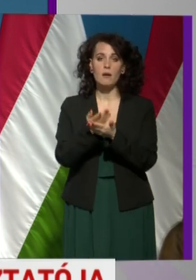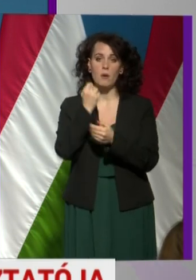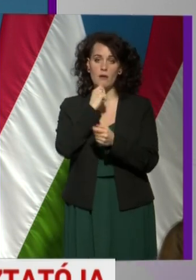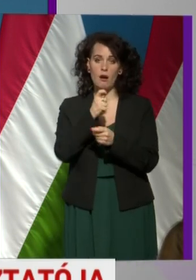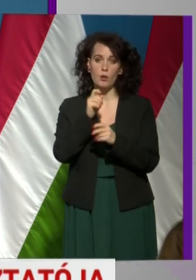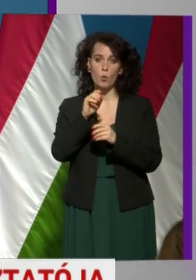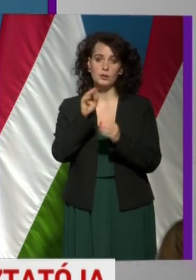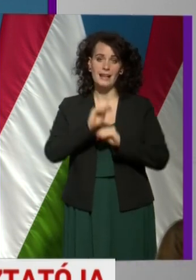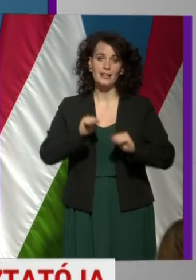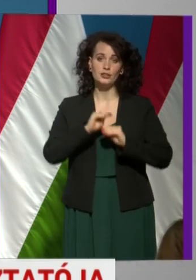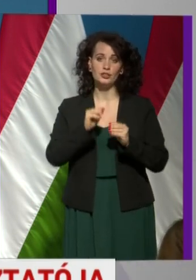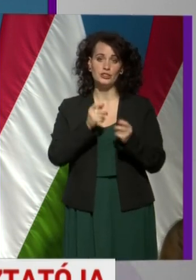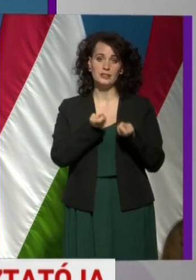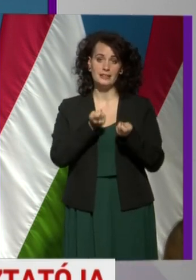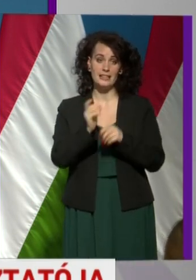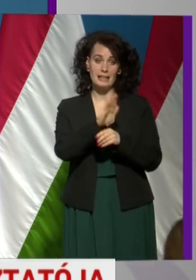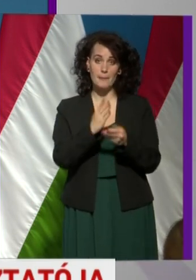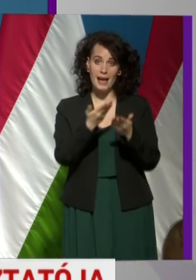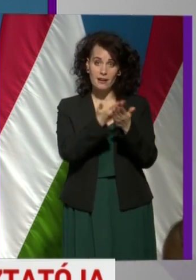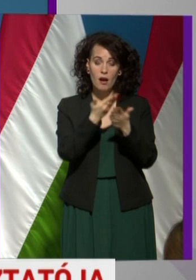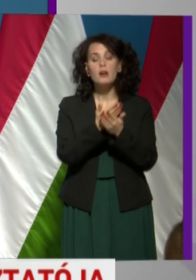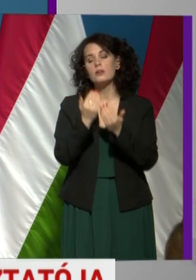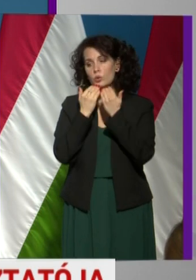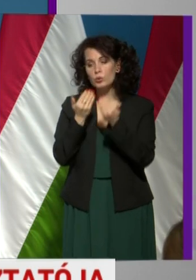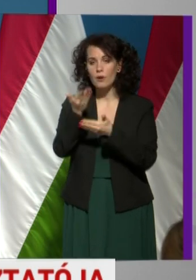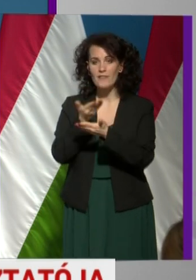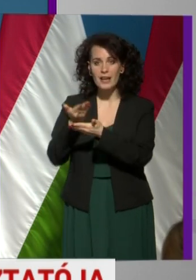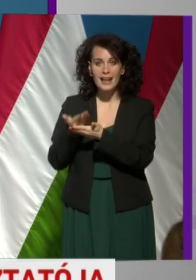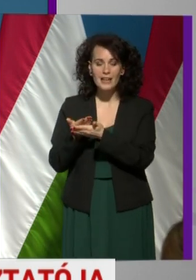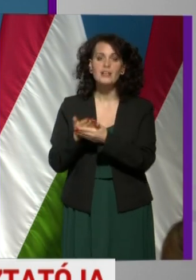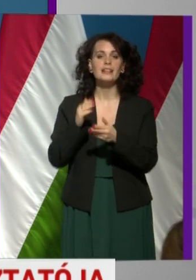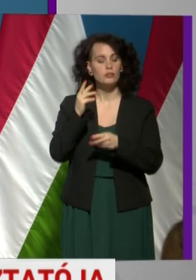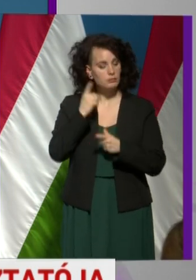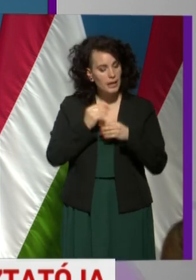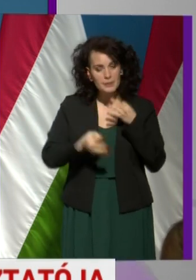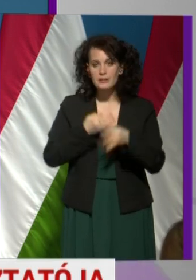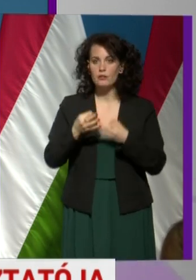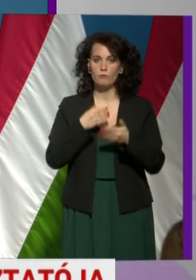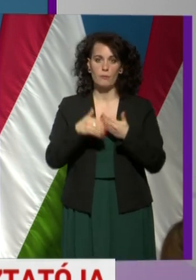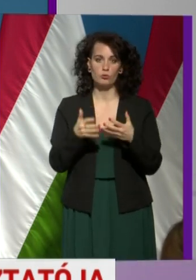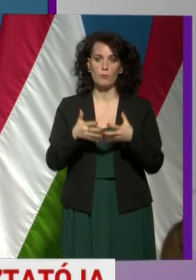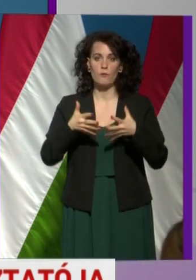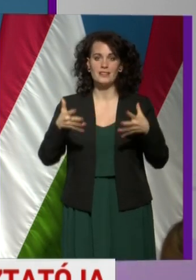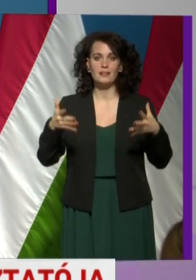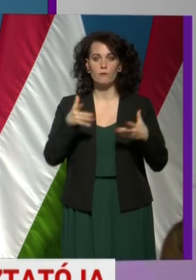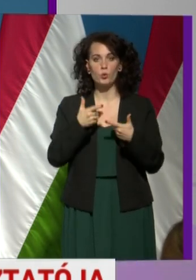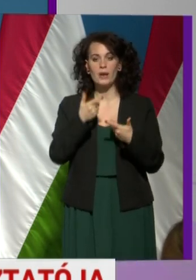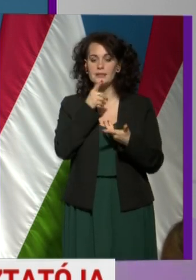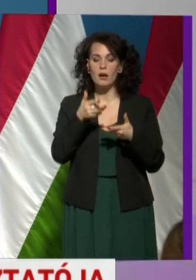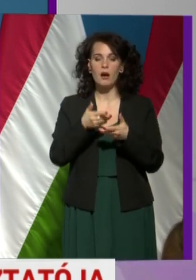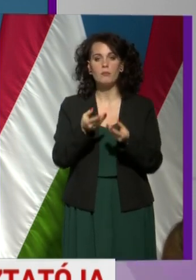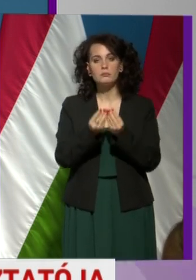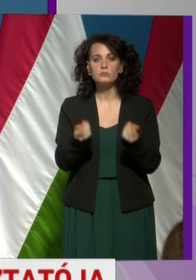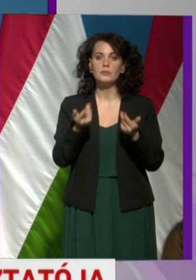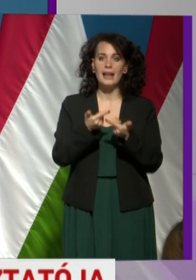számára. Köszönjük ezeket a felajánlásokat, és természetesen folyamatosan bővíteni fogjuk azt a repertoárt, amit fel tudunk használni,